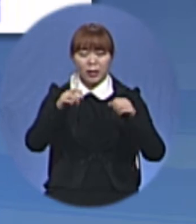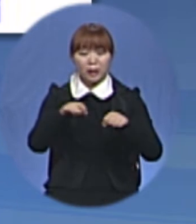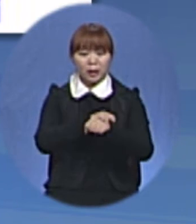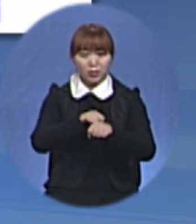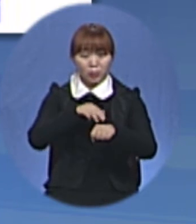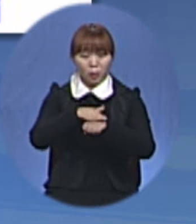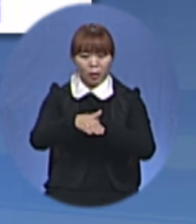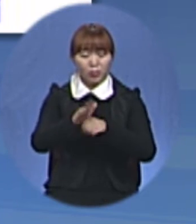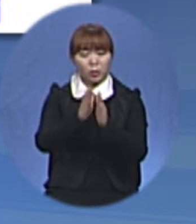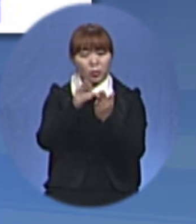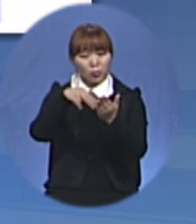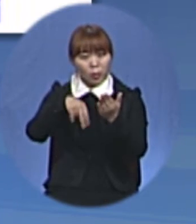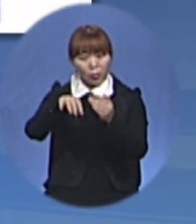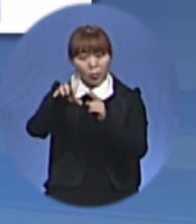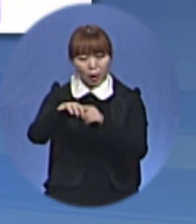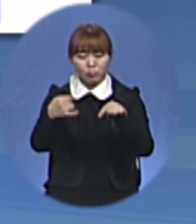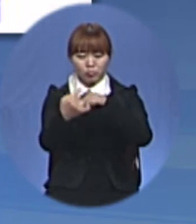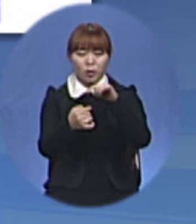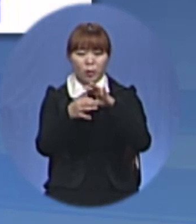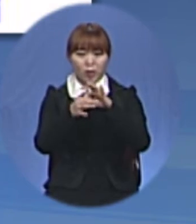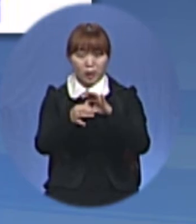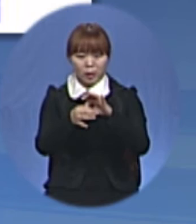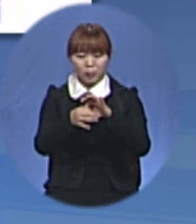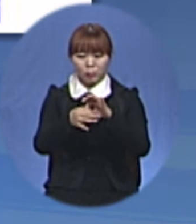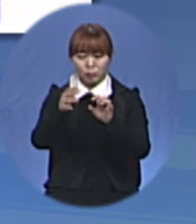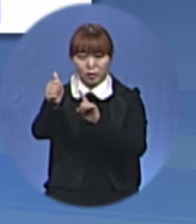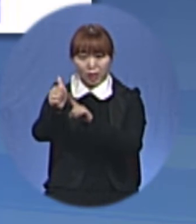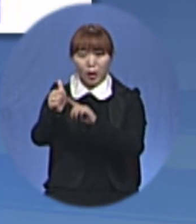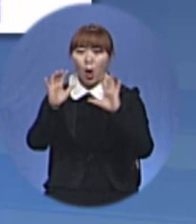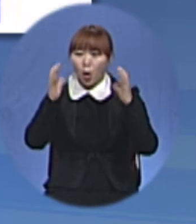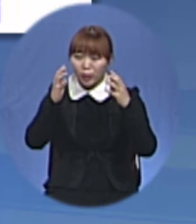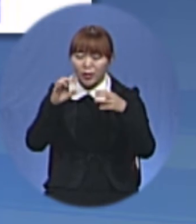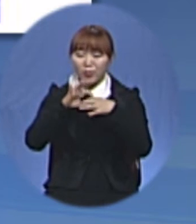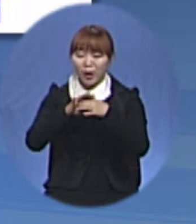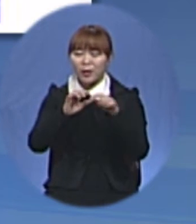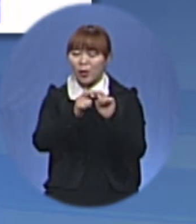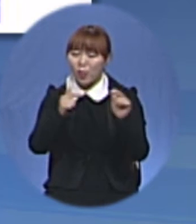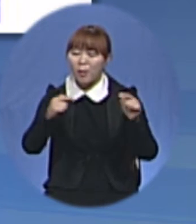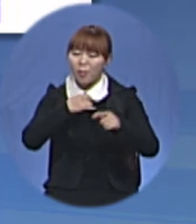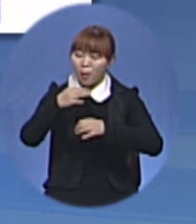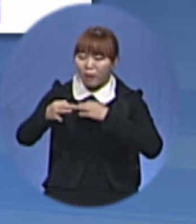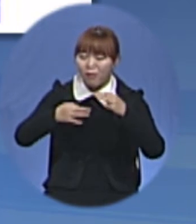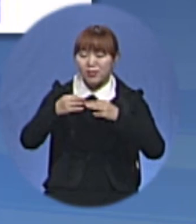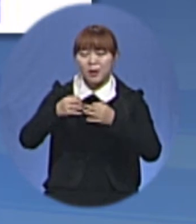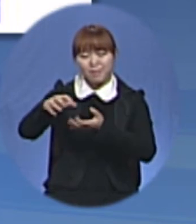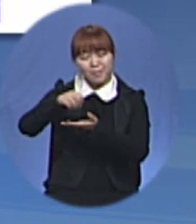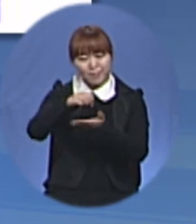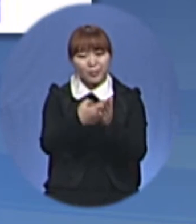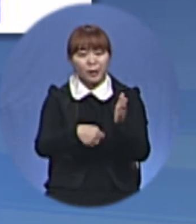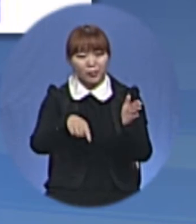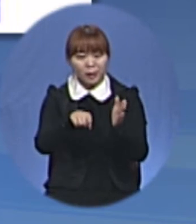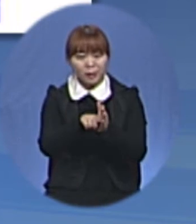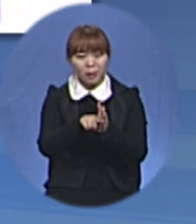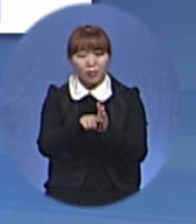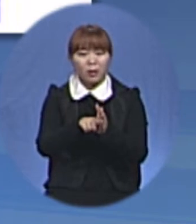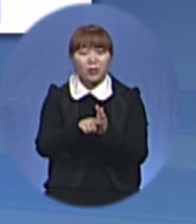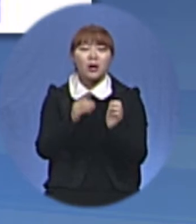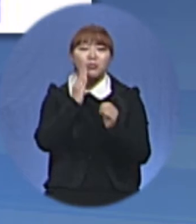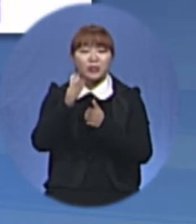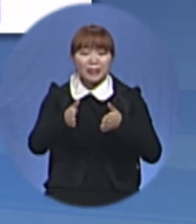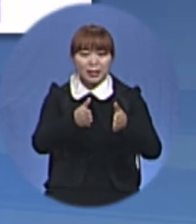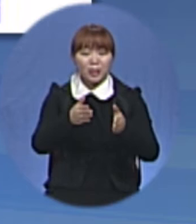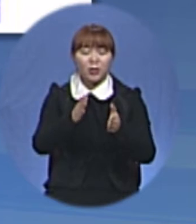도서관인 푸른길 도서관 운영과 관련해 이용 주체인 어린이들의 다양한 목소리를 수렴하기 위해서 푸른길